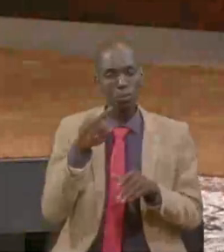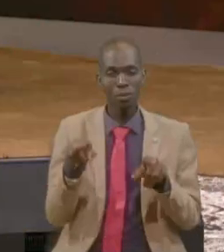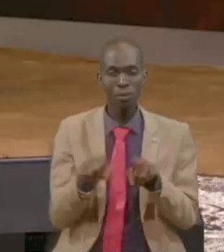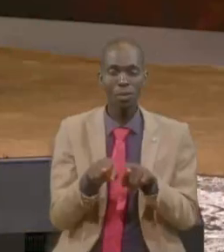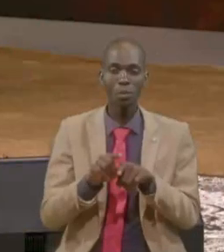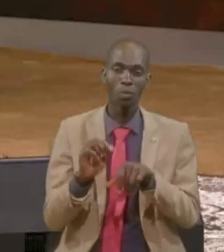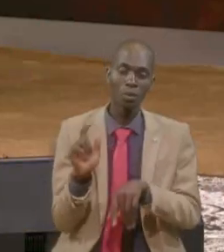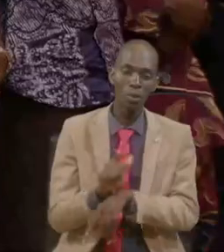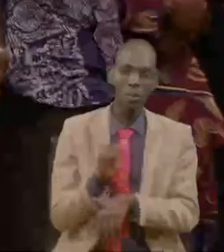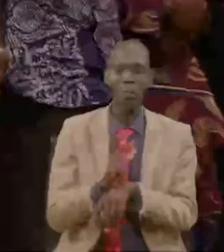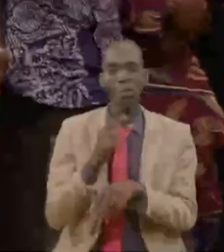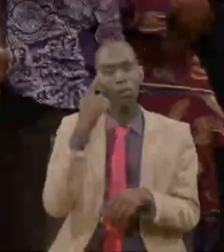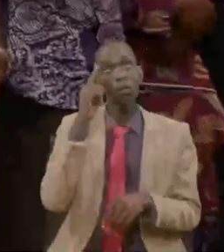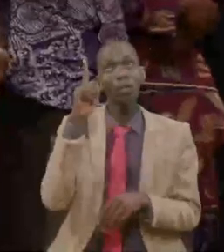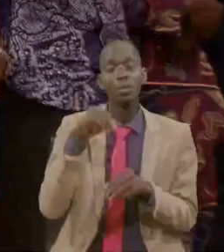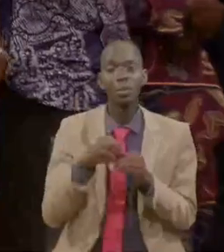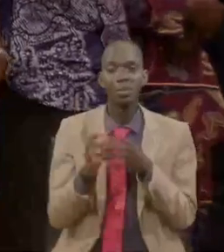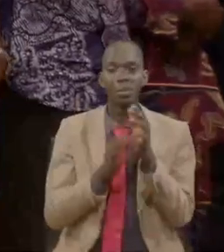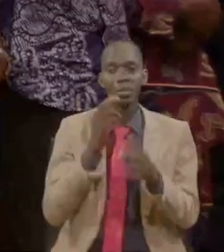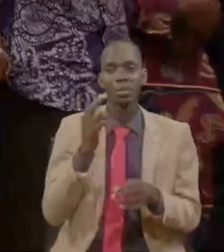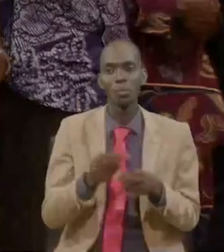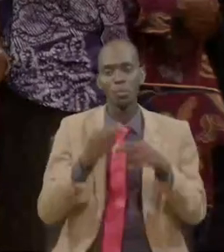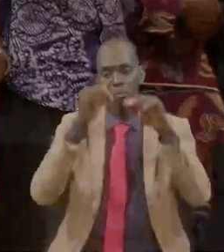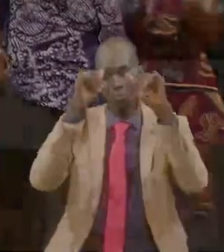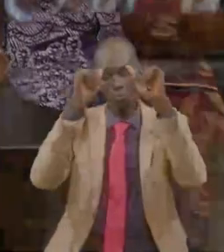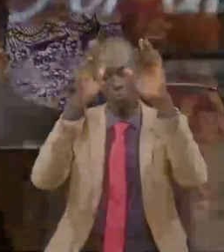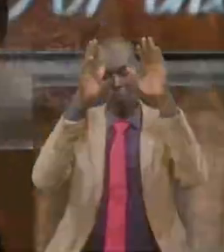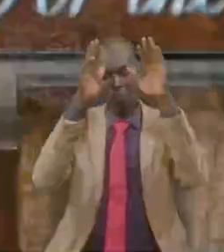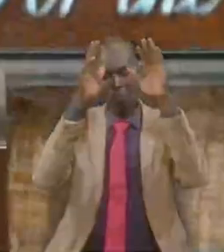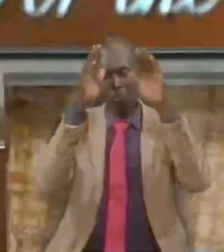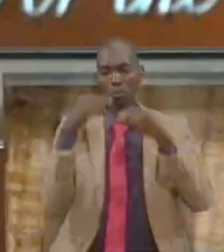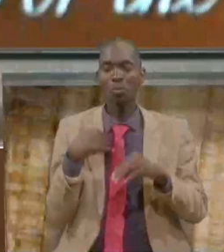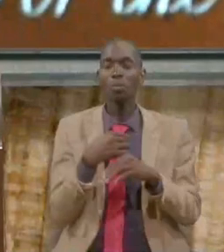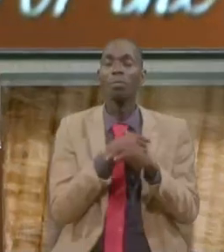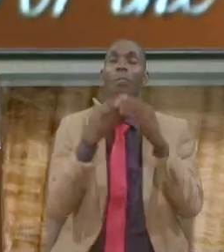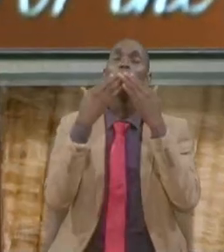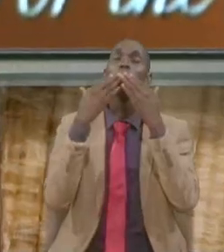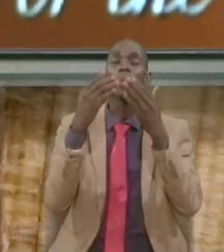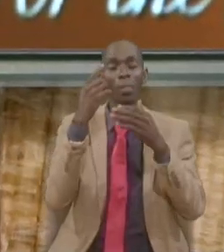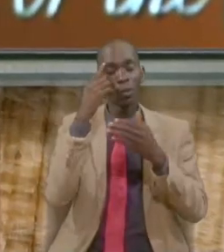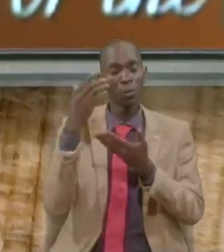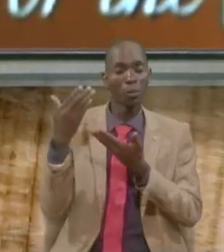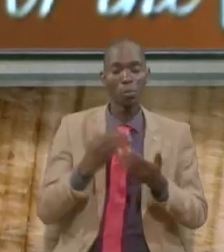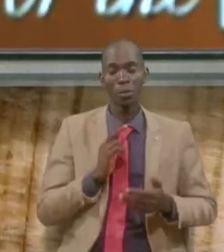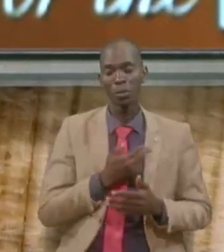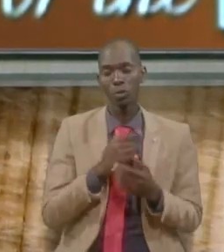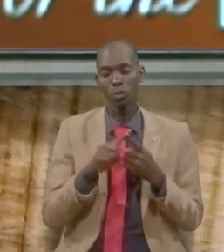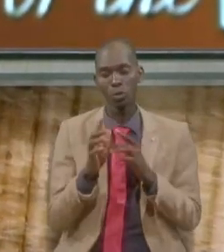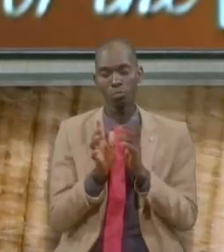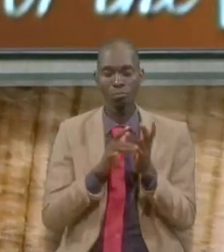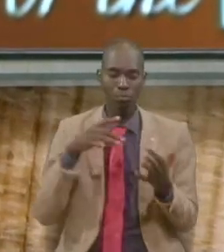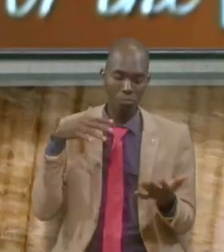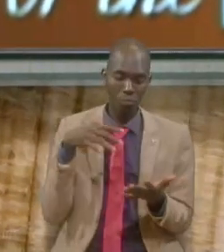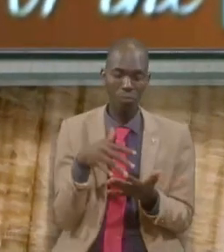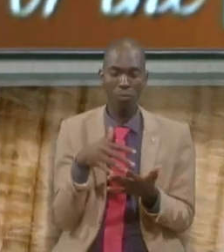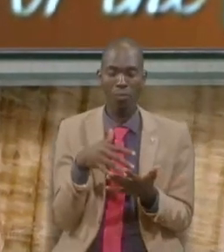récompensera pour de tels services au nom de Jésus-Christ, Père. Nous te remercions pour nous avoir amenés